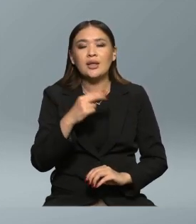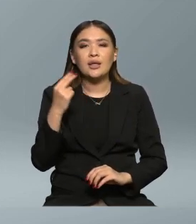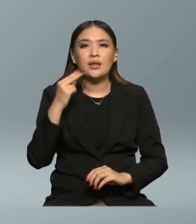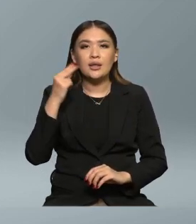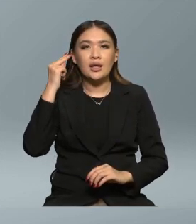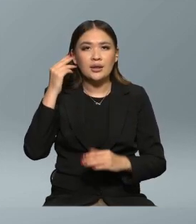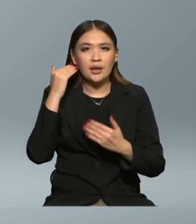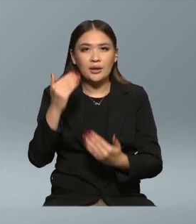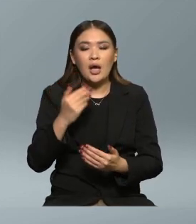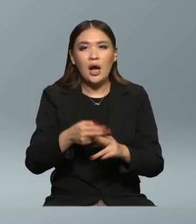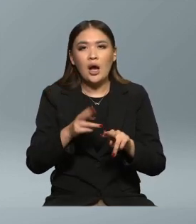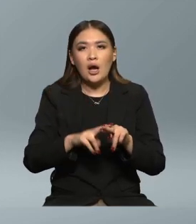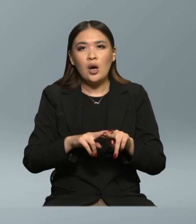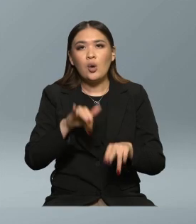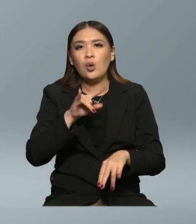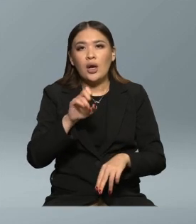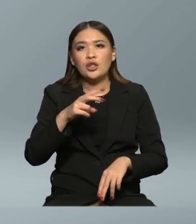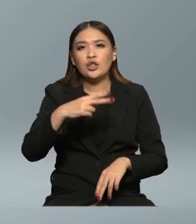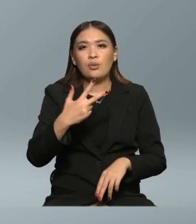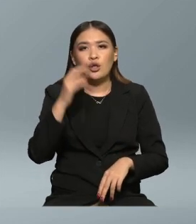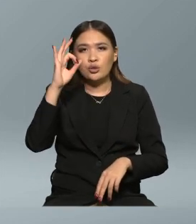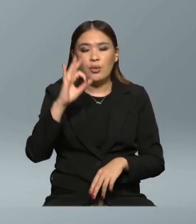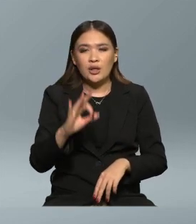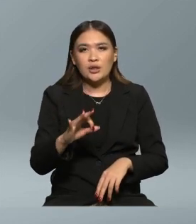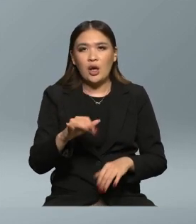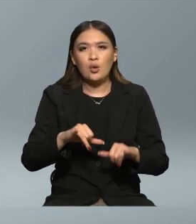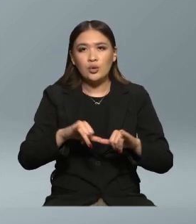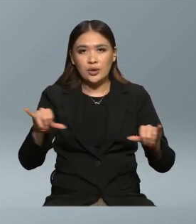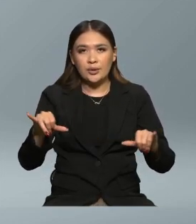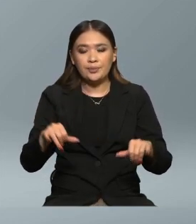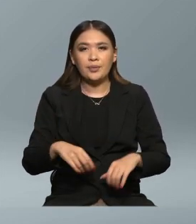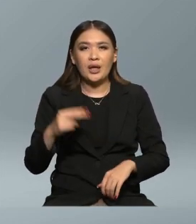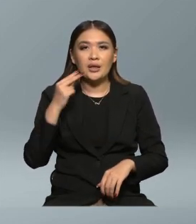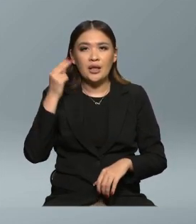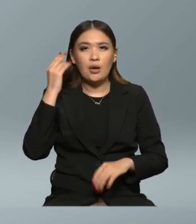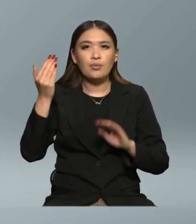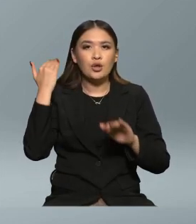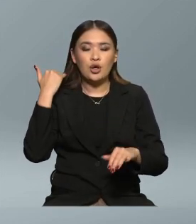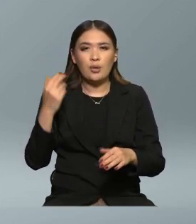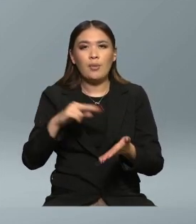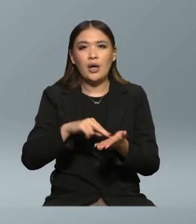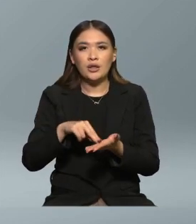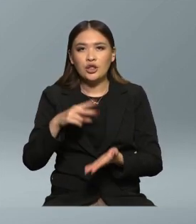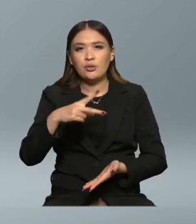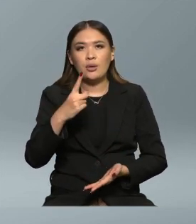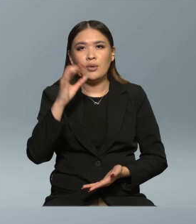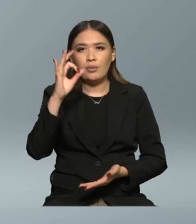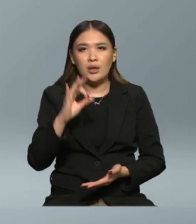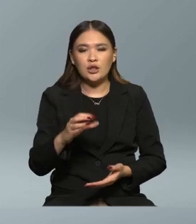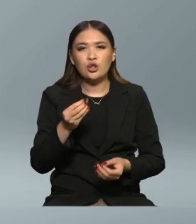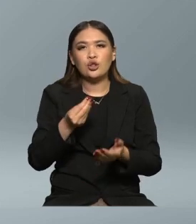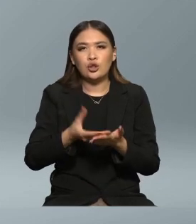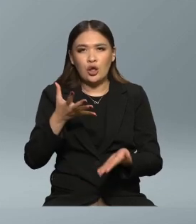Айтпақшы, Ресейге сатылатын уран құны 23%-ға өсті. Ал Қытайға бұрынғы бағадан 21%-ға қымбат сатылып